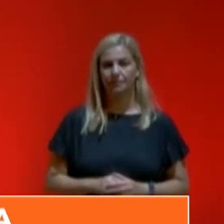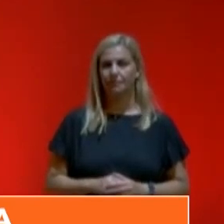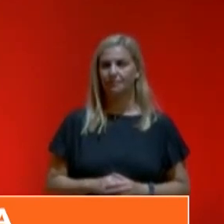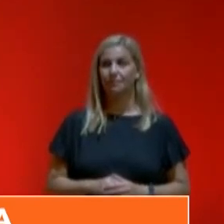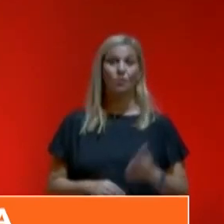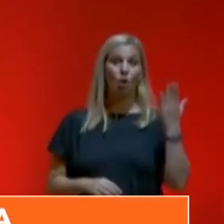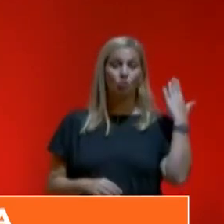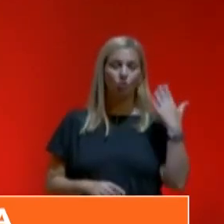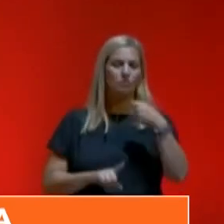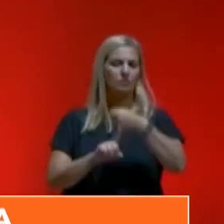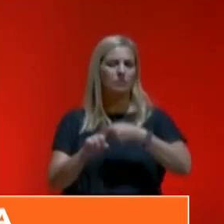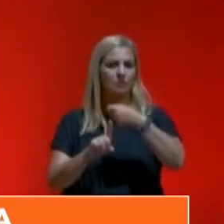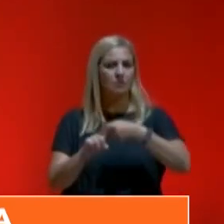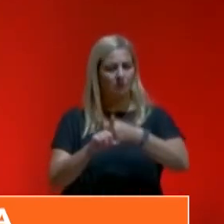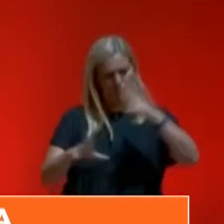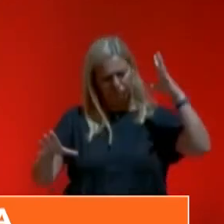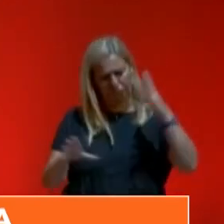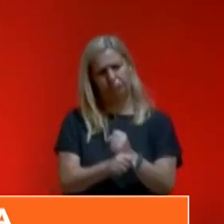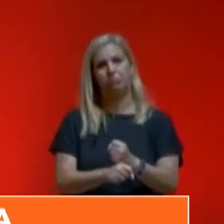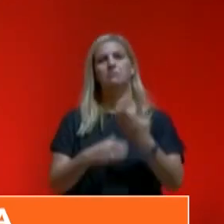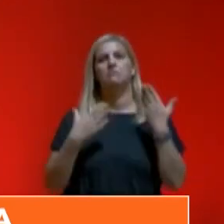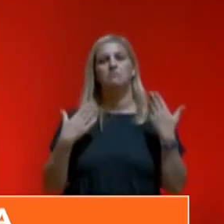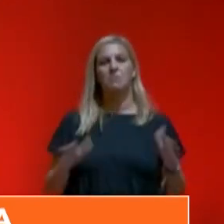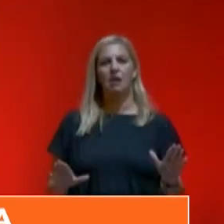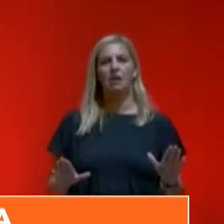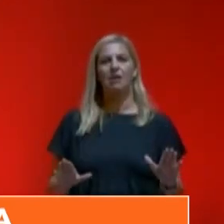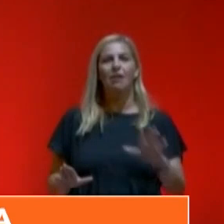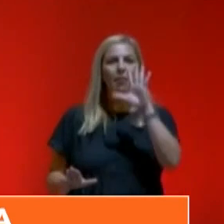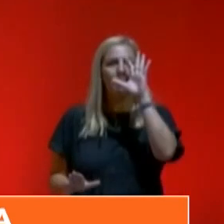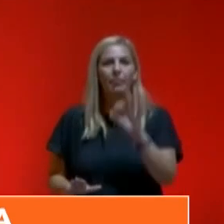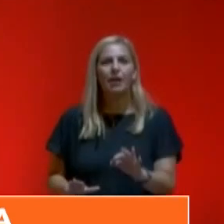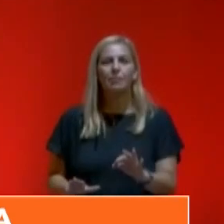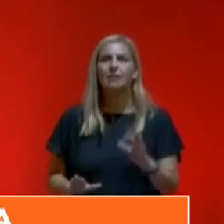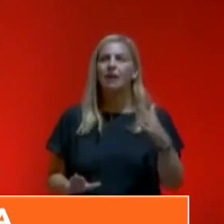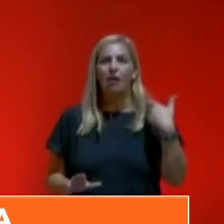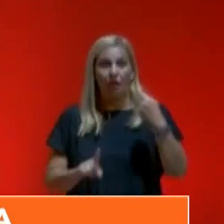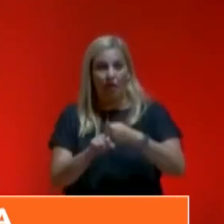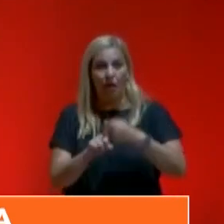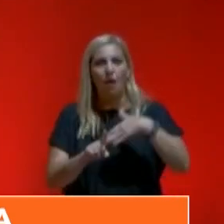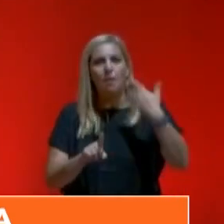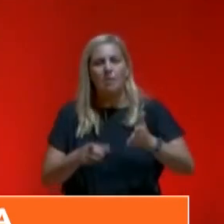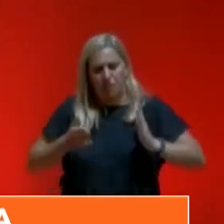Μια μάχη νικηφόρα, μια μάχη που έδωσε πνοή σε ένα νέο κίνημα